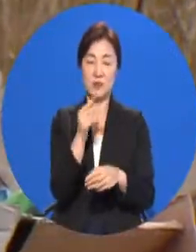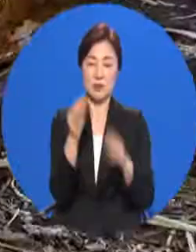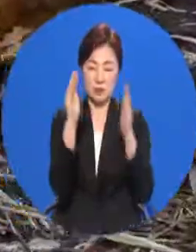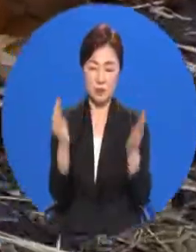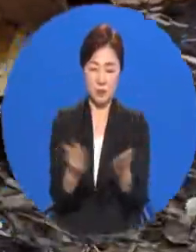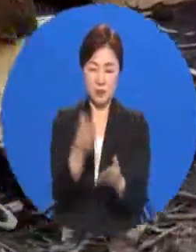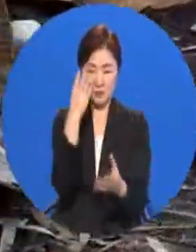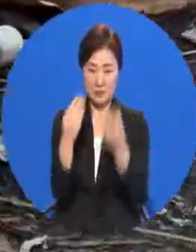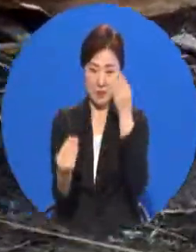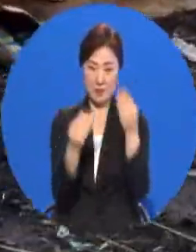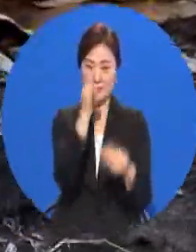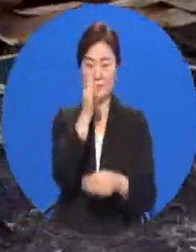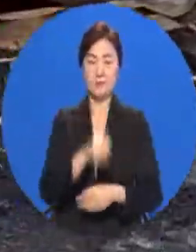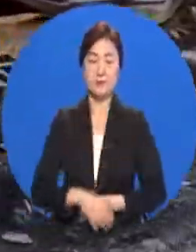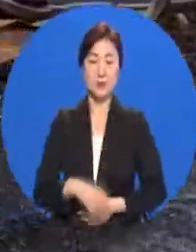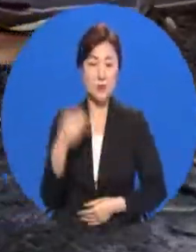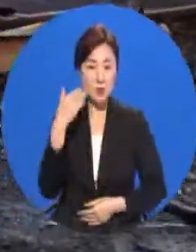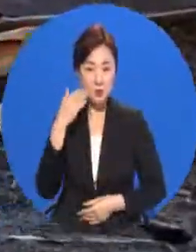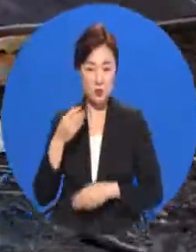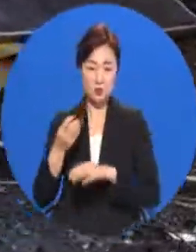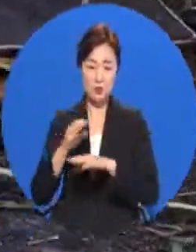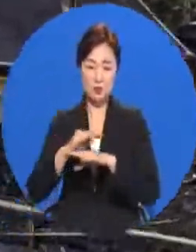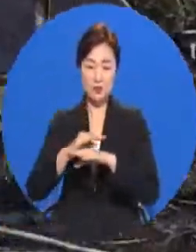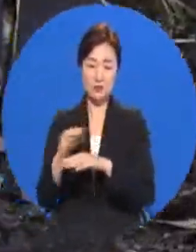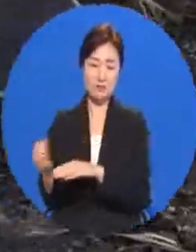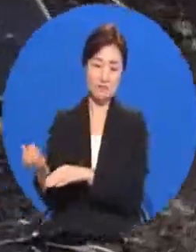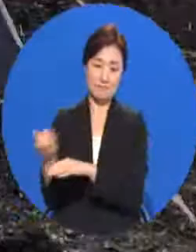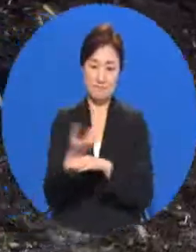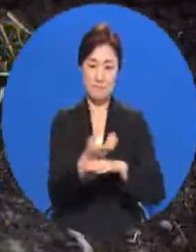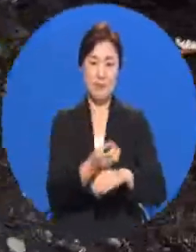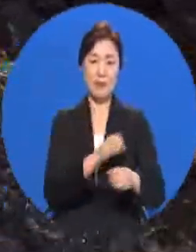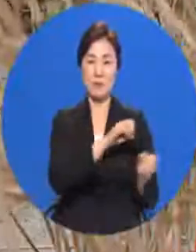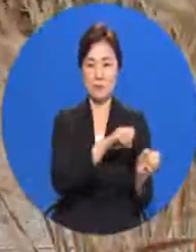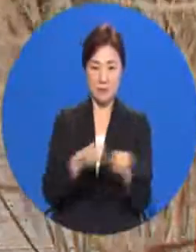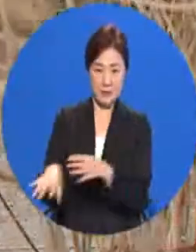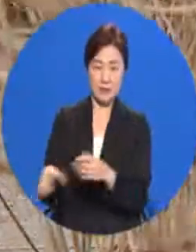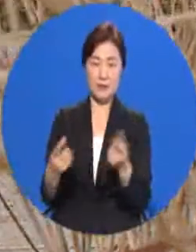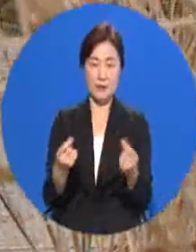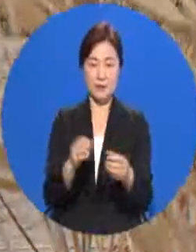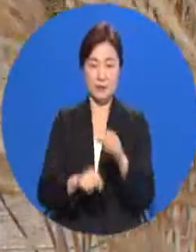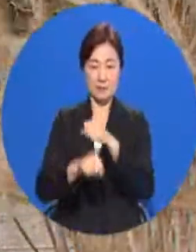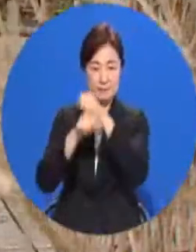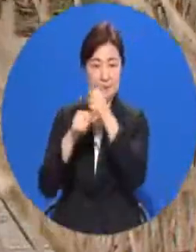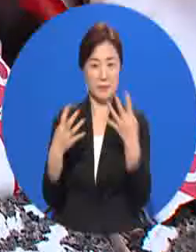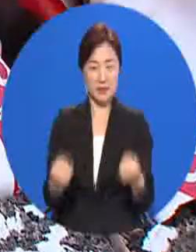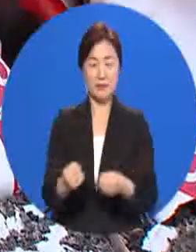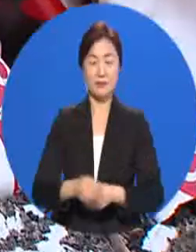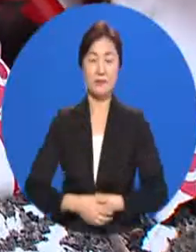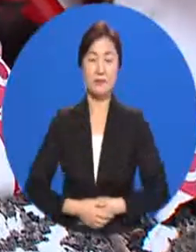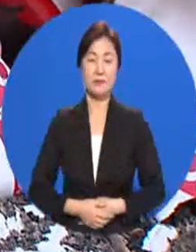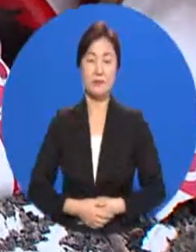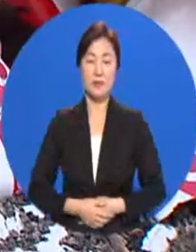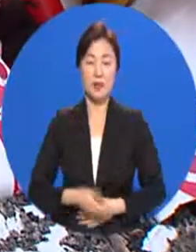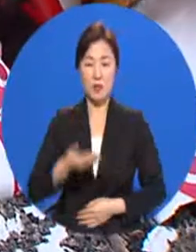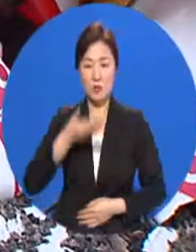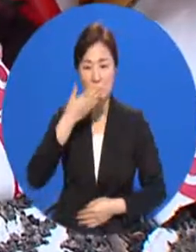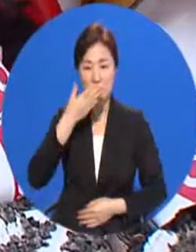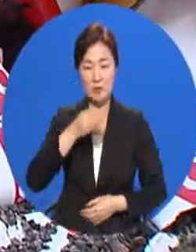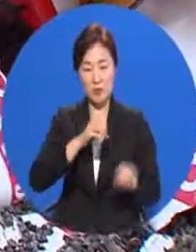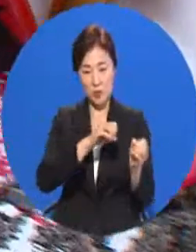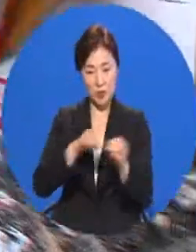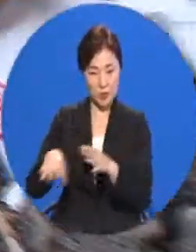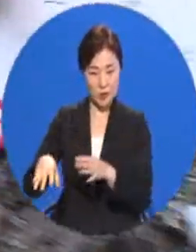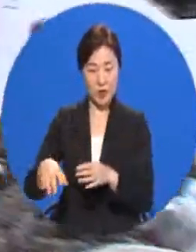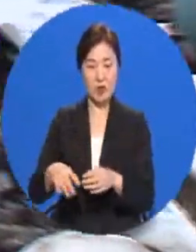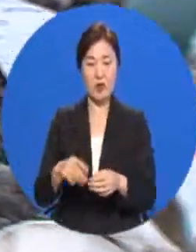눈에 띕니다. 누군가 차로 실어온 뒤 버린 것으로 추정될 정도로 많은 양입니다. 먹다 남은 굴 껍질